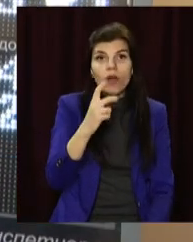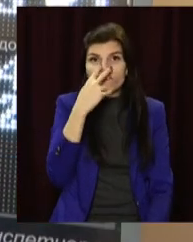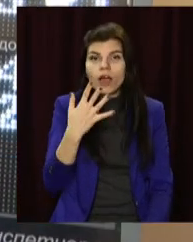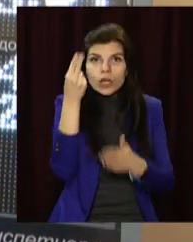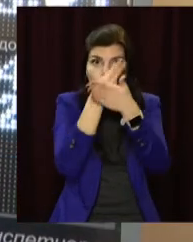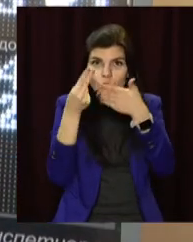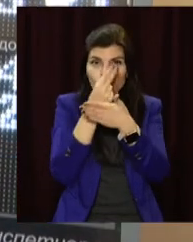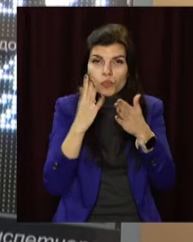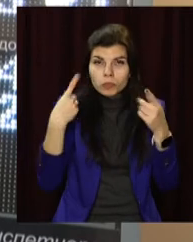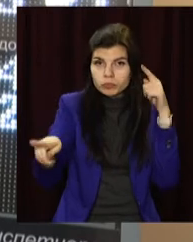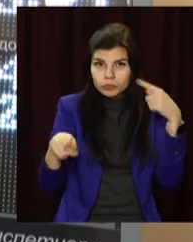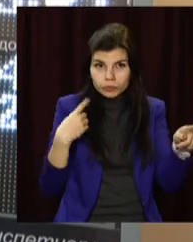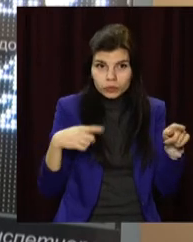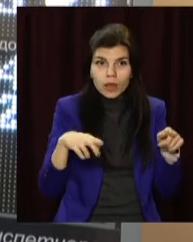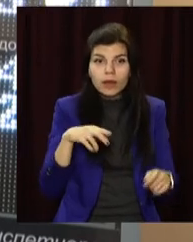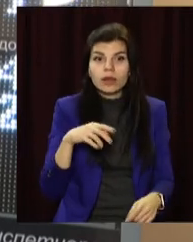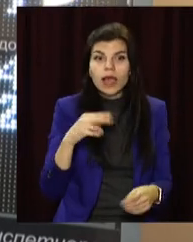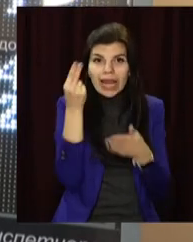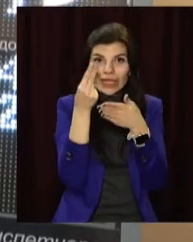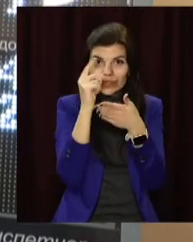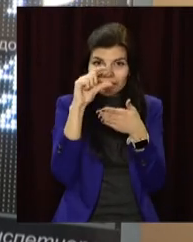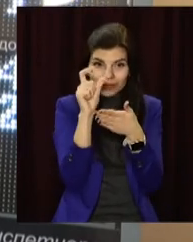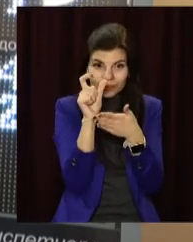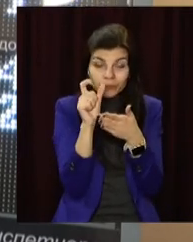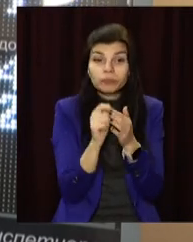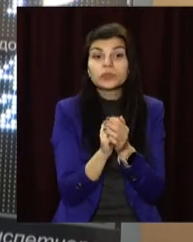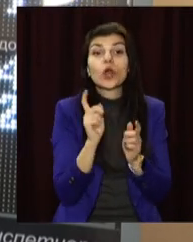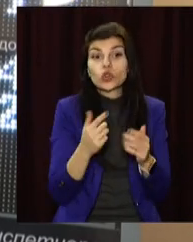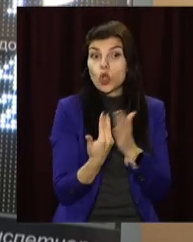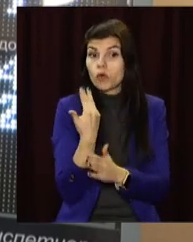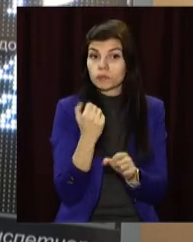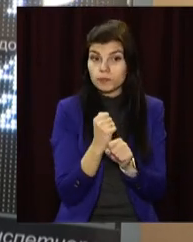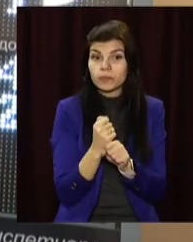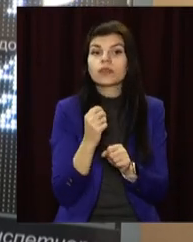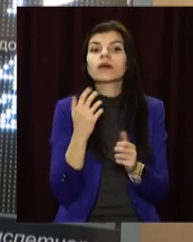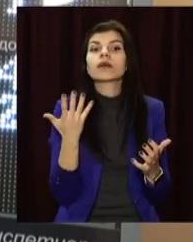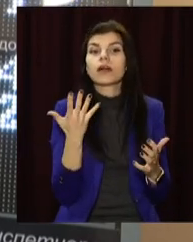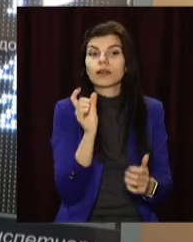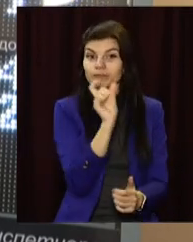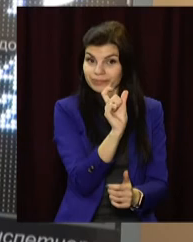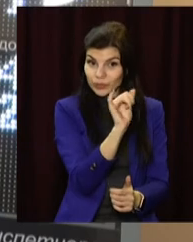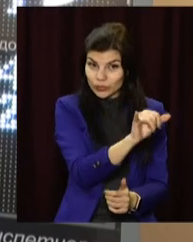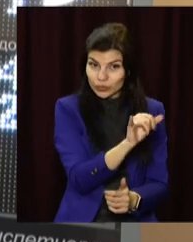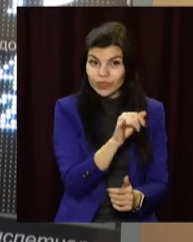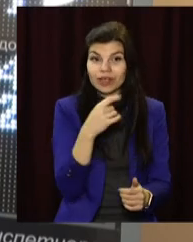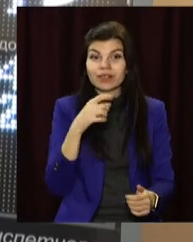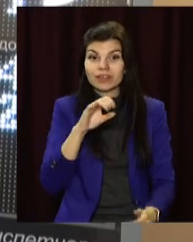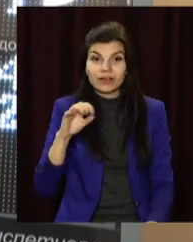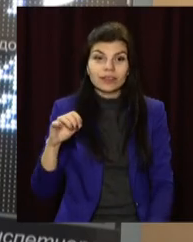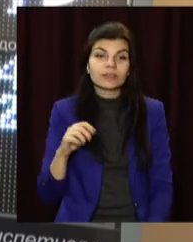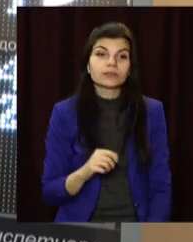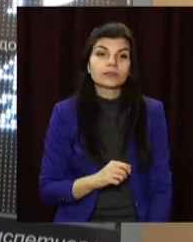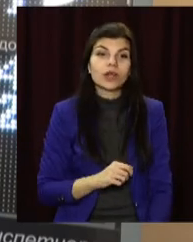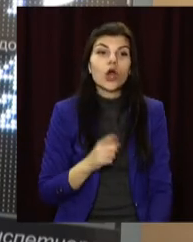тролейбуси, тобто буде відрізнятися піктограмами, а також буде назва маршруту. У бігущій строці